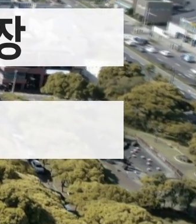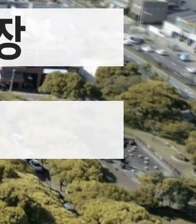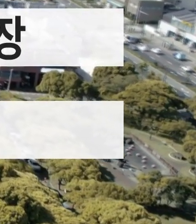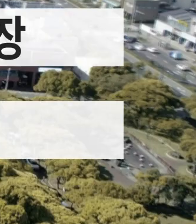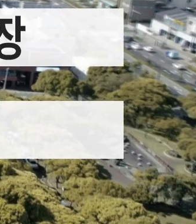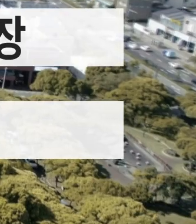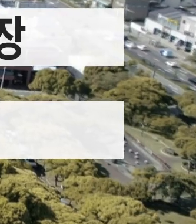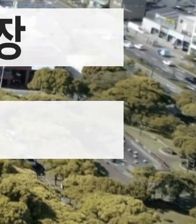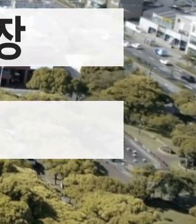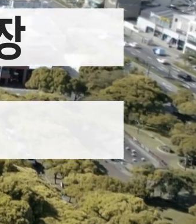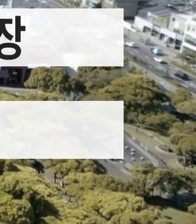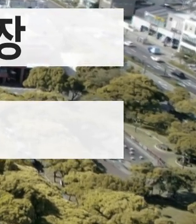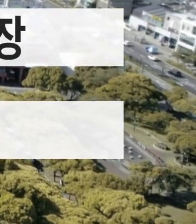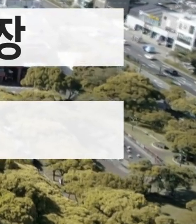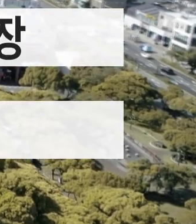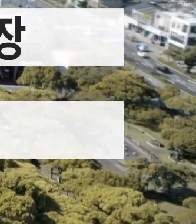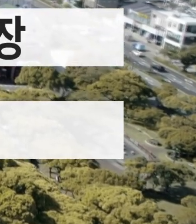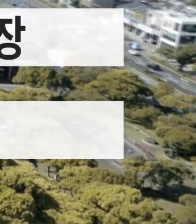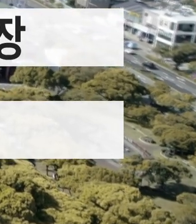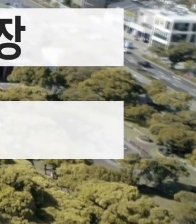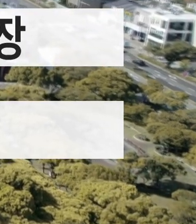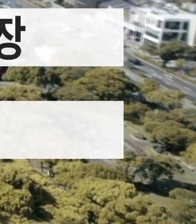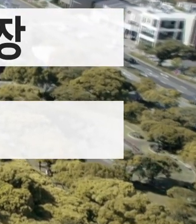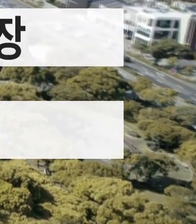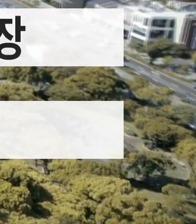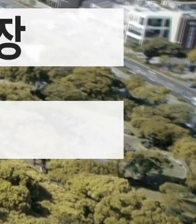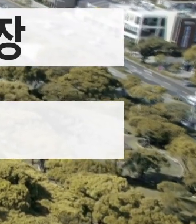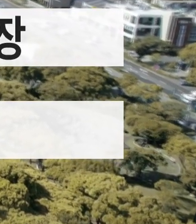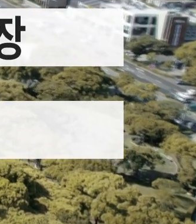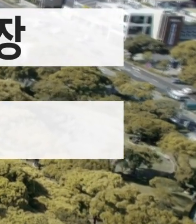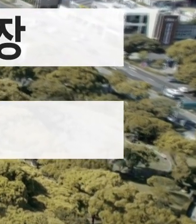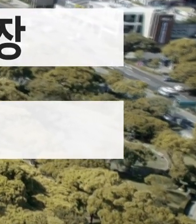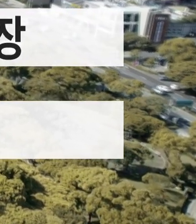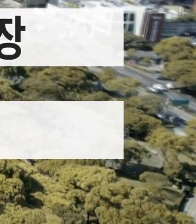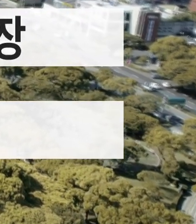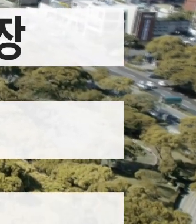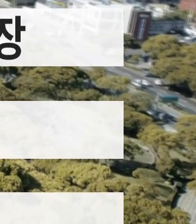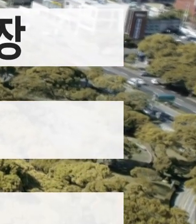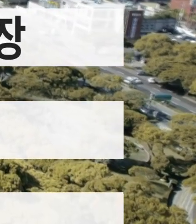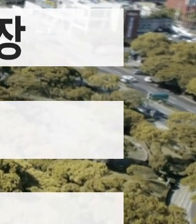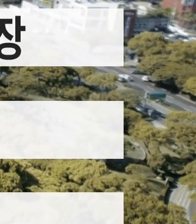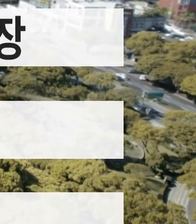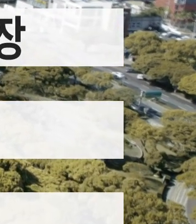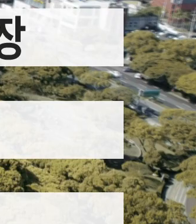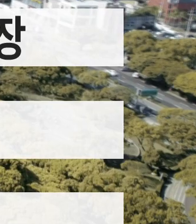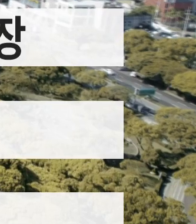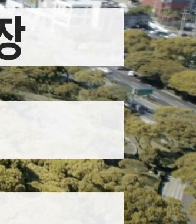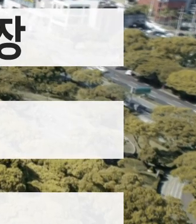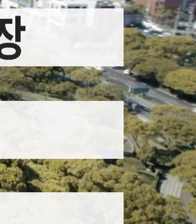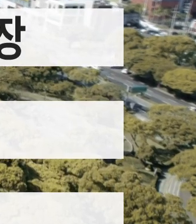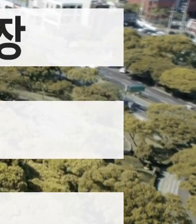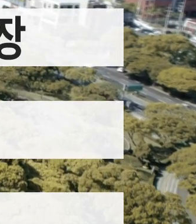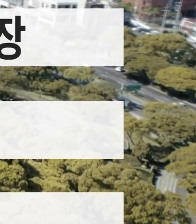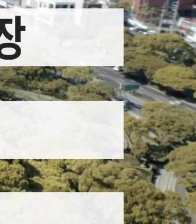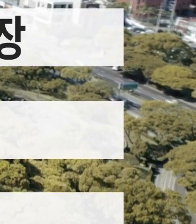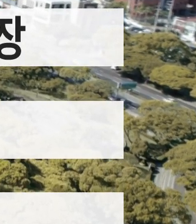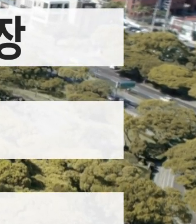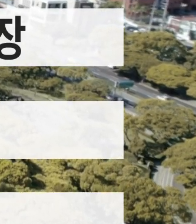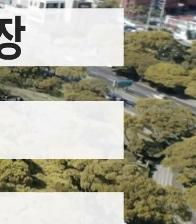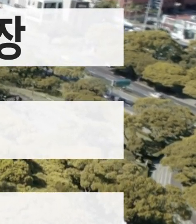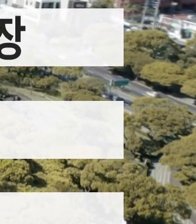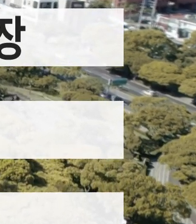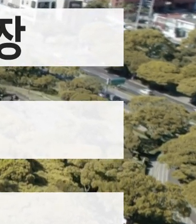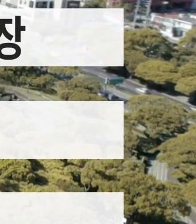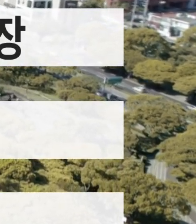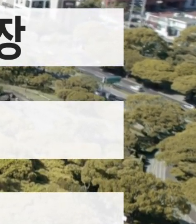제주와의 약속 캠페인을 통해 제주 관광의 새로운 전환을 모색합니다. 제주도가 제주의 미래를 이끌기 위해